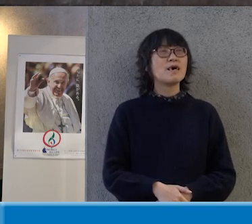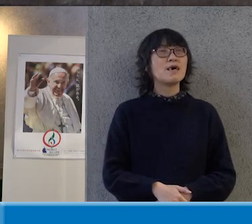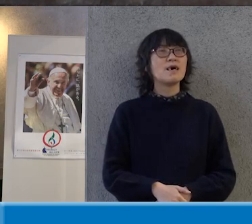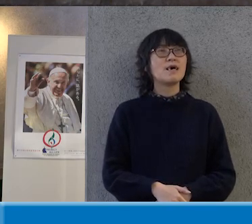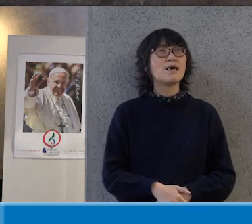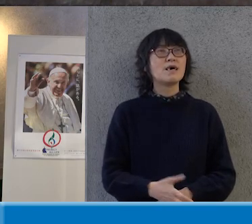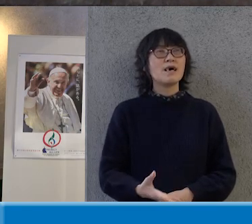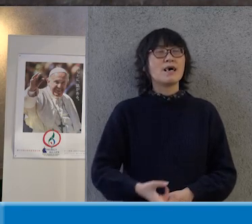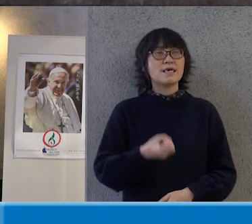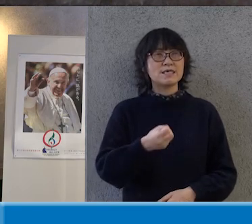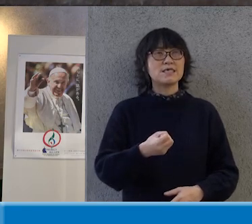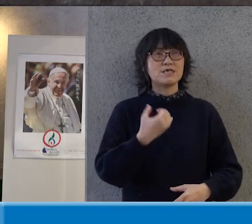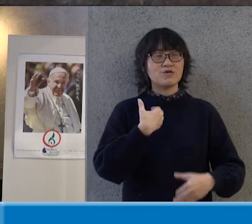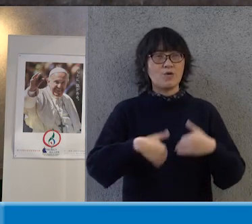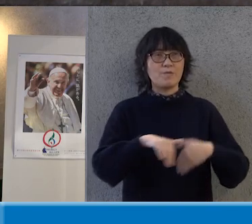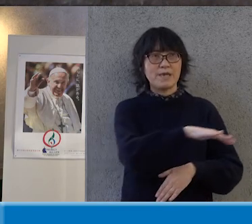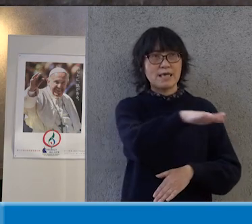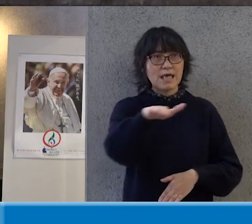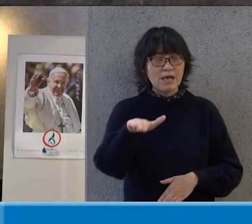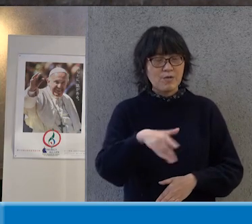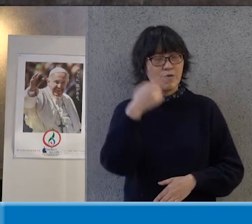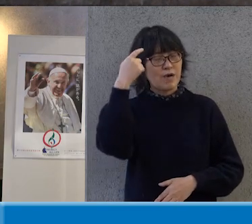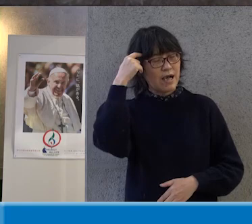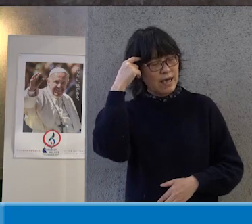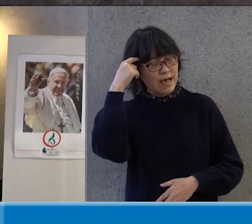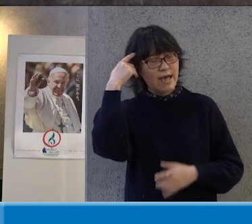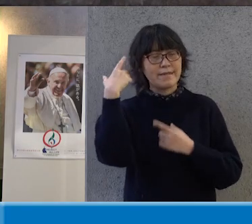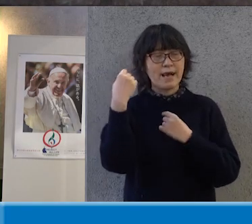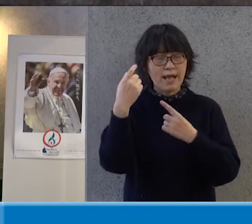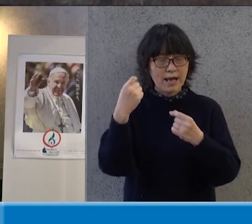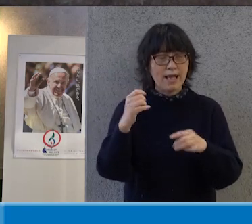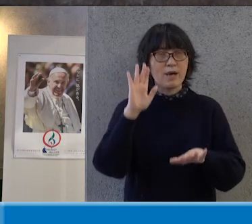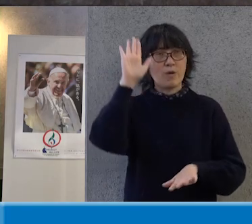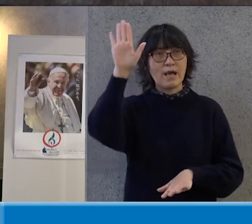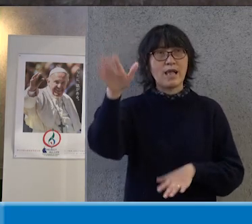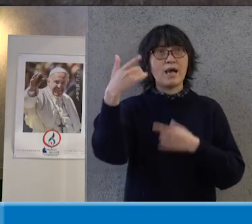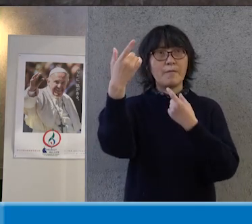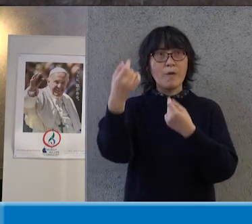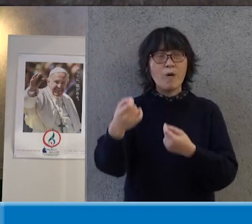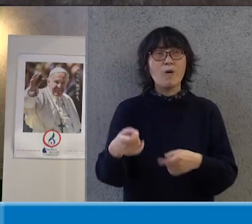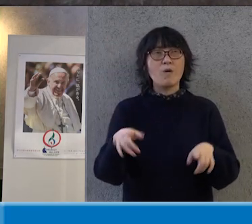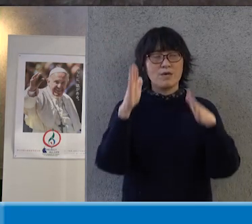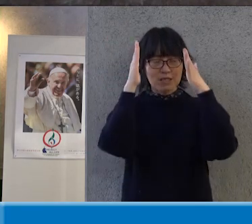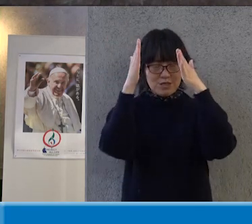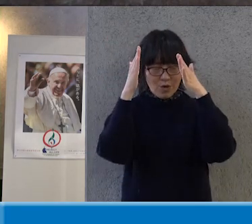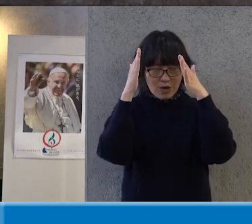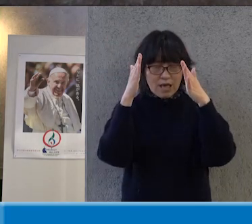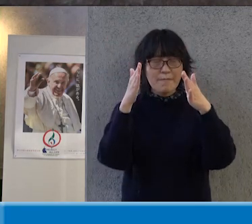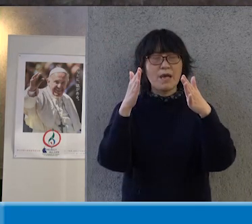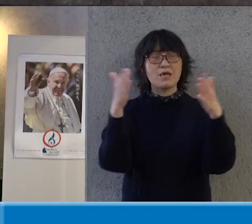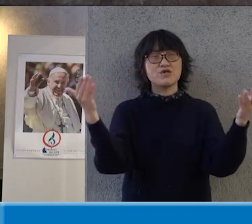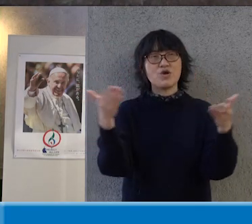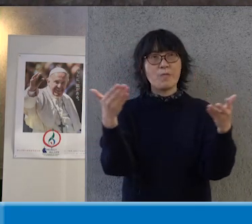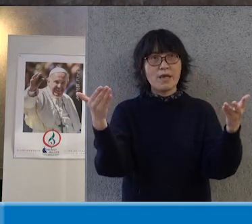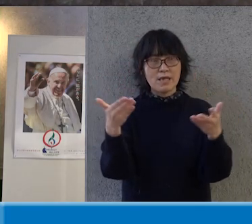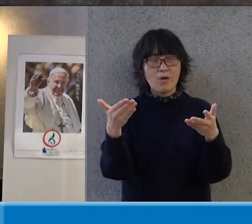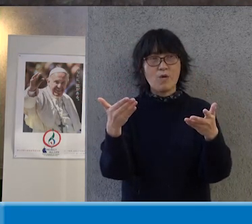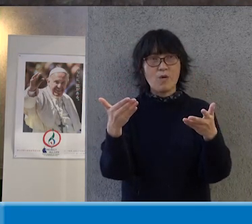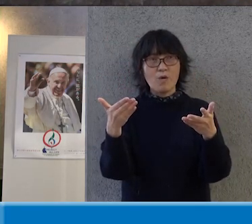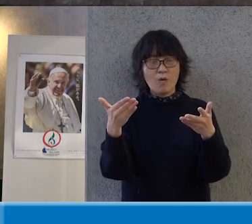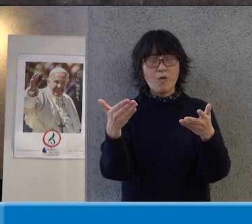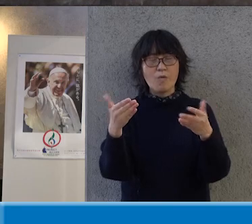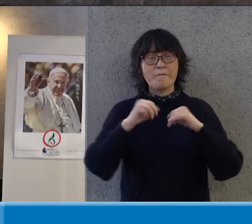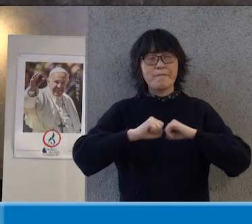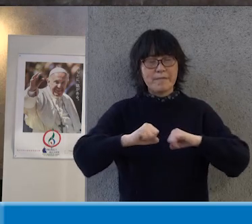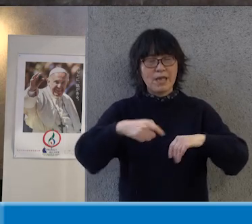信徒の皆さんのことを考えながら、これからも一生懸命その務めを果たしていきたいと思います